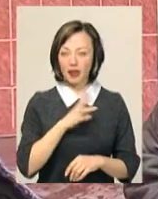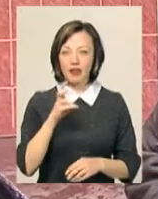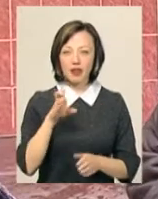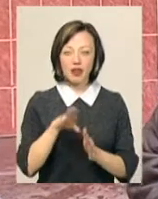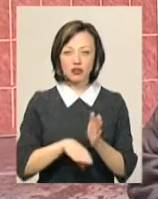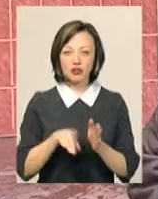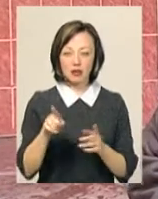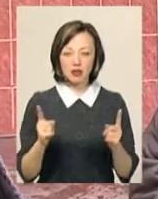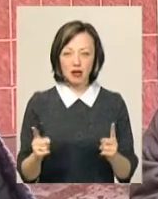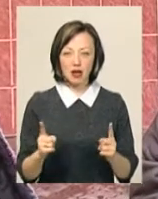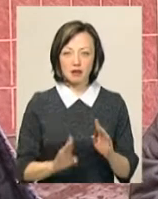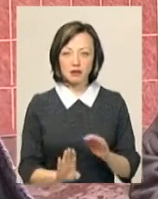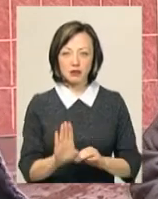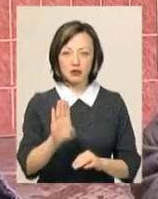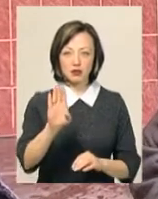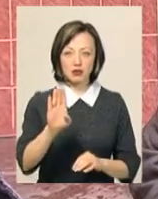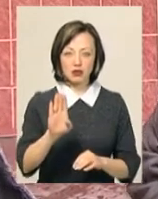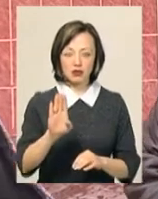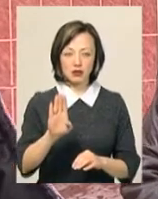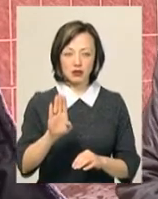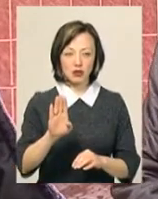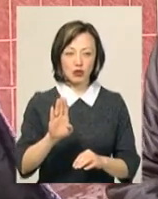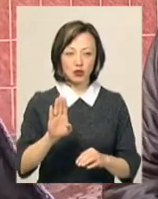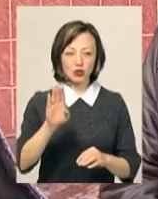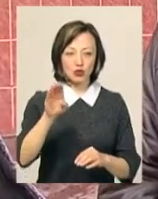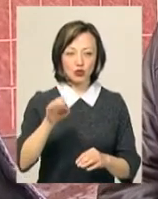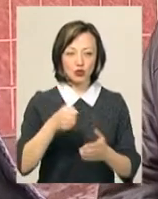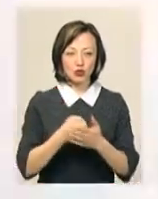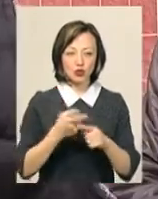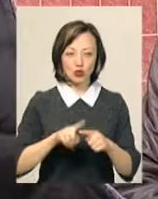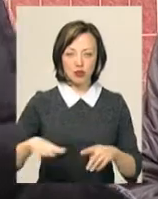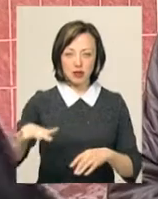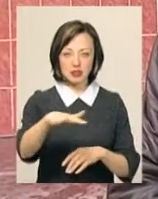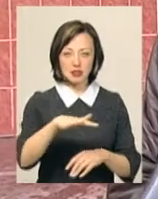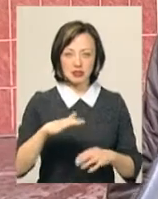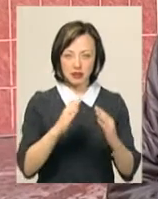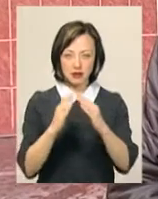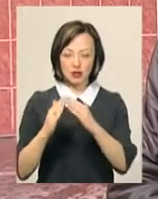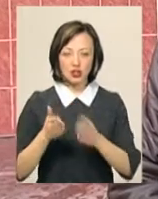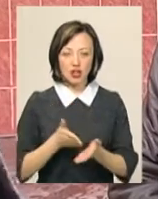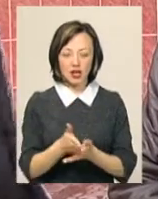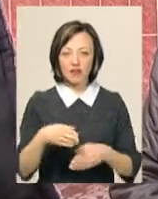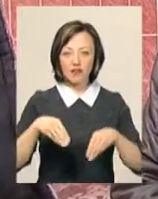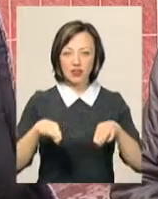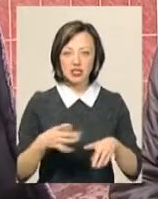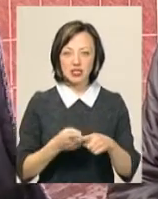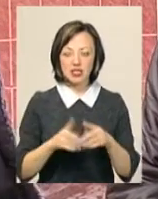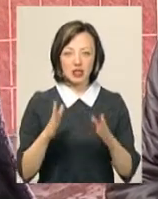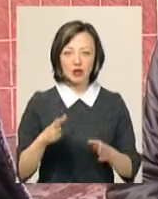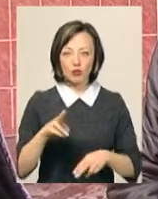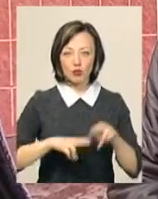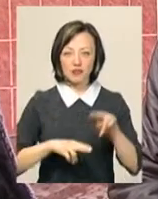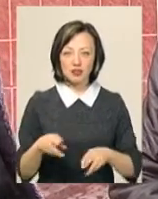найгірша там ділянка – це підйом від дамби до саме даного масиву. Шляхи вирішення – це тільки будівництво